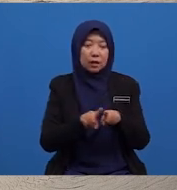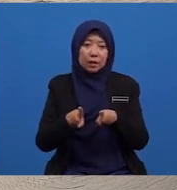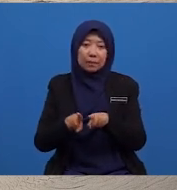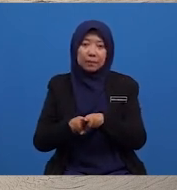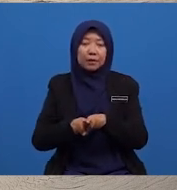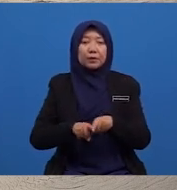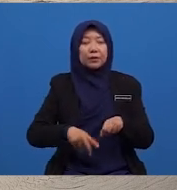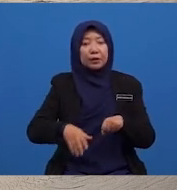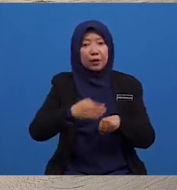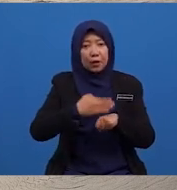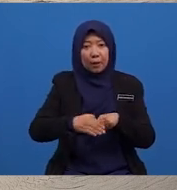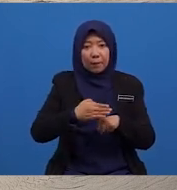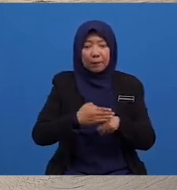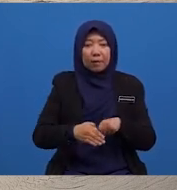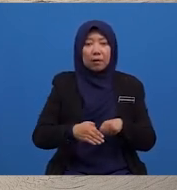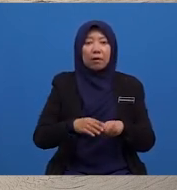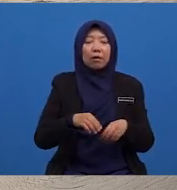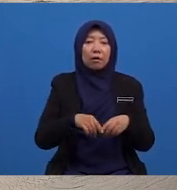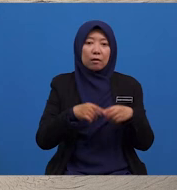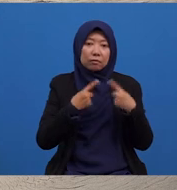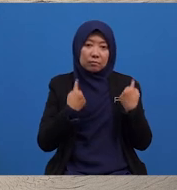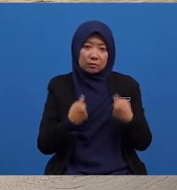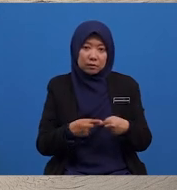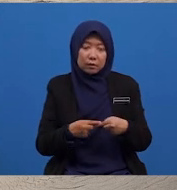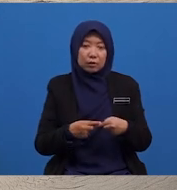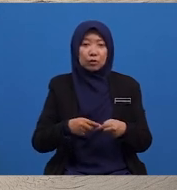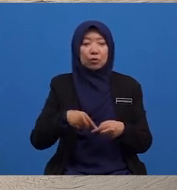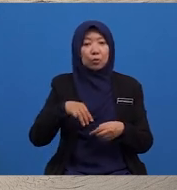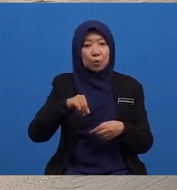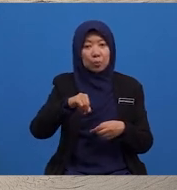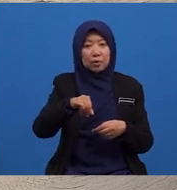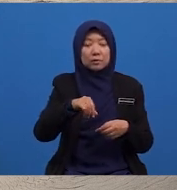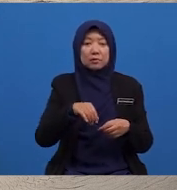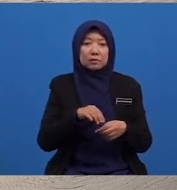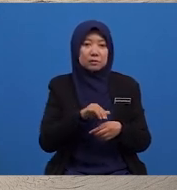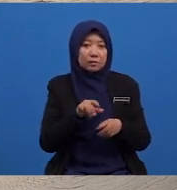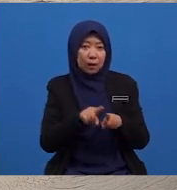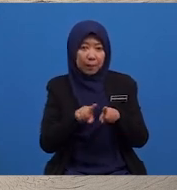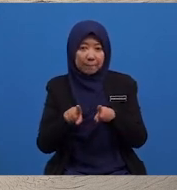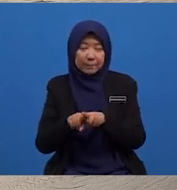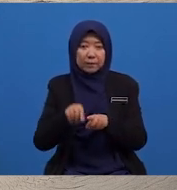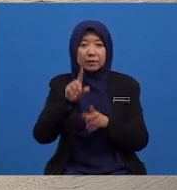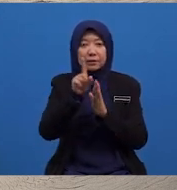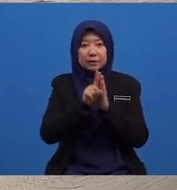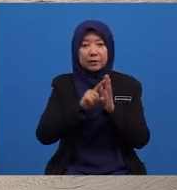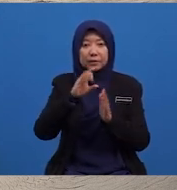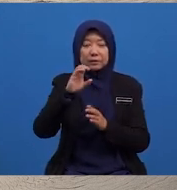sama dicecah. Maksud peribahasa ini ialah pengagihan secara adil atau sama banyak.